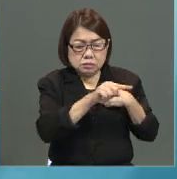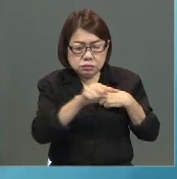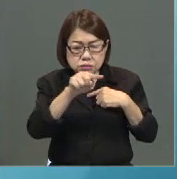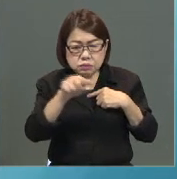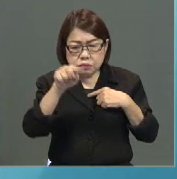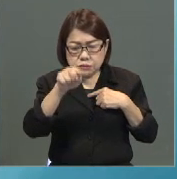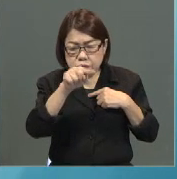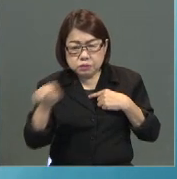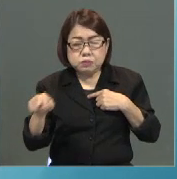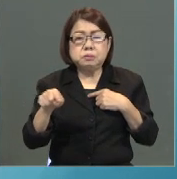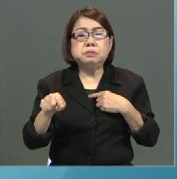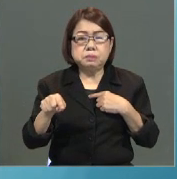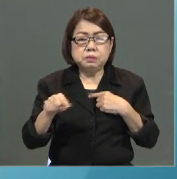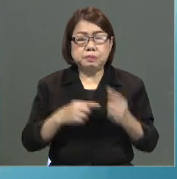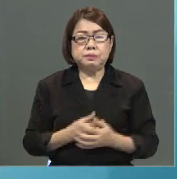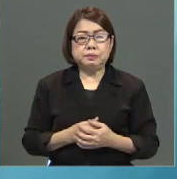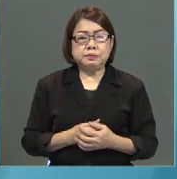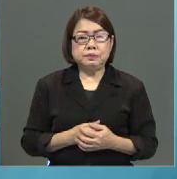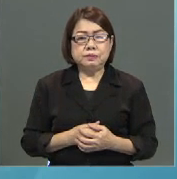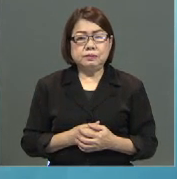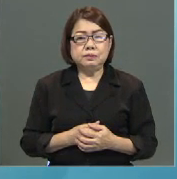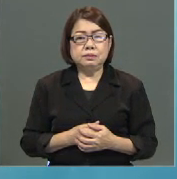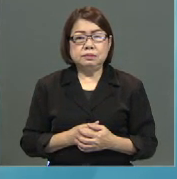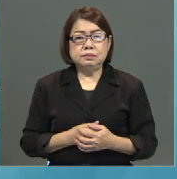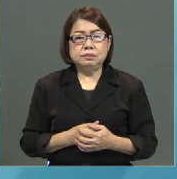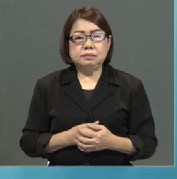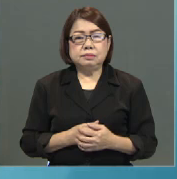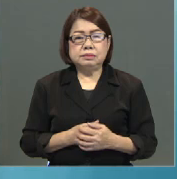ผมเอากราฟขึ้นมาของของทั่วโลกกำลังชันขึ้นของเราเป็นกราฟที่ลดลงแค่นั้นแตะที่0ถ้าเรามีการซีลประเทศไทยเรามีการเอาคนเข้ามาเราควบคุมของเราได้แต่ถ้าไม่มีกฎหมายควบคุมเราเปิดพับ